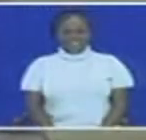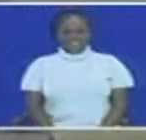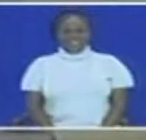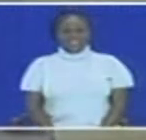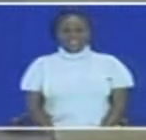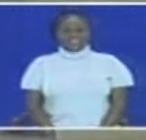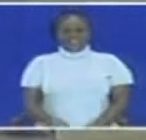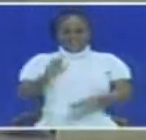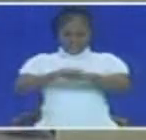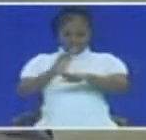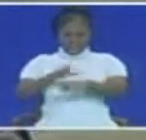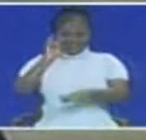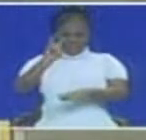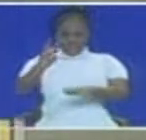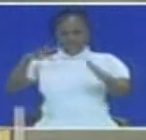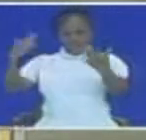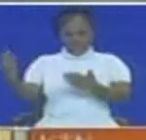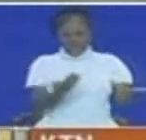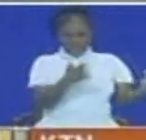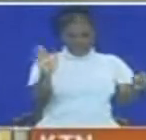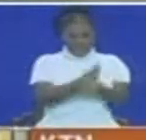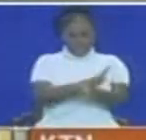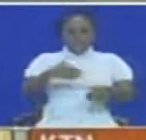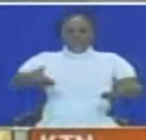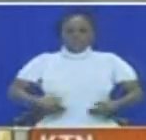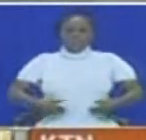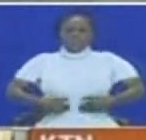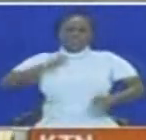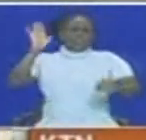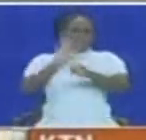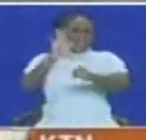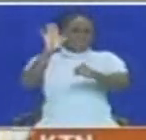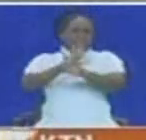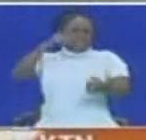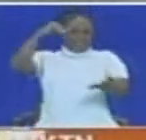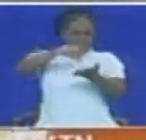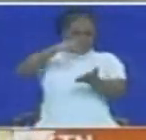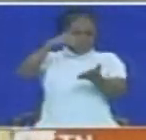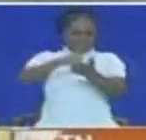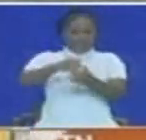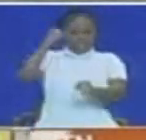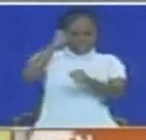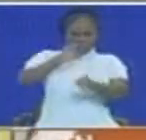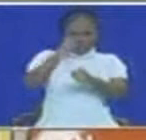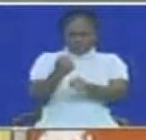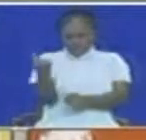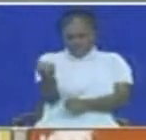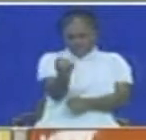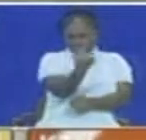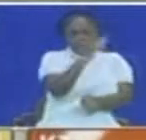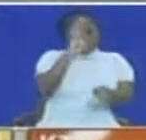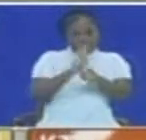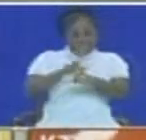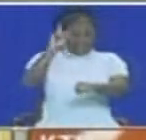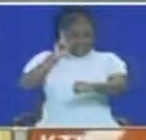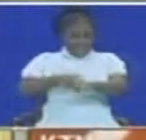Na mtazamaji, karibu kwa taarifa kamili. Vijana wengi ambao hujihusisha na ajira na kazi ndogo ndogo mara nyingi